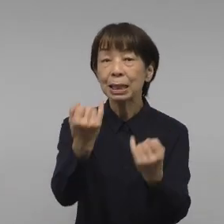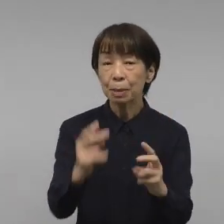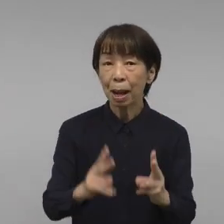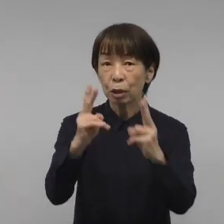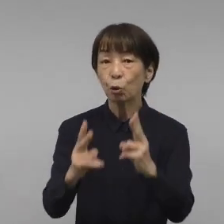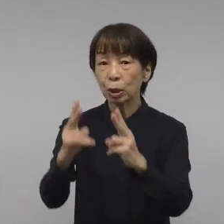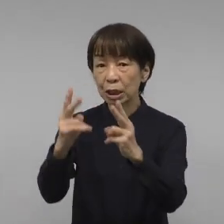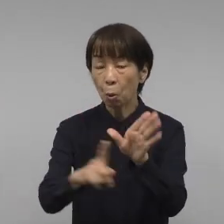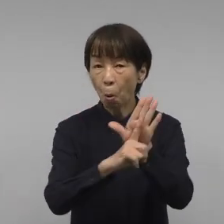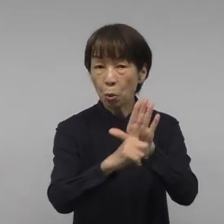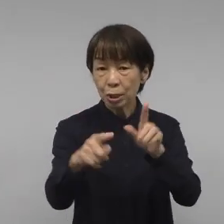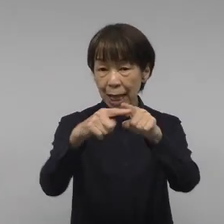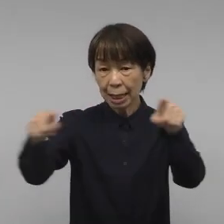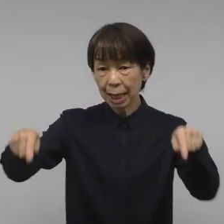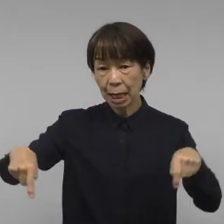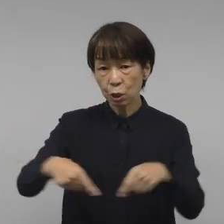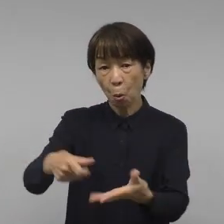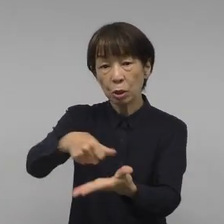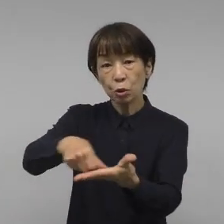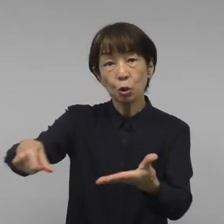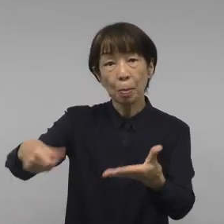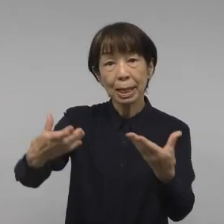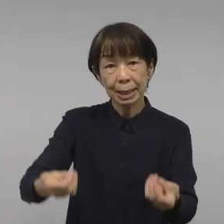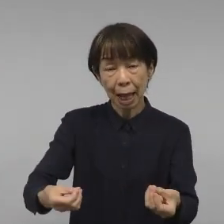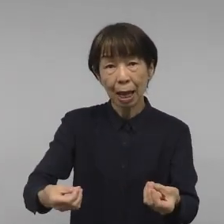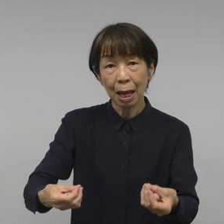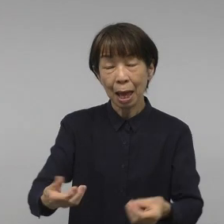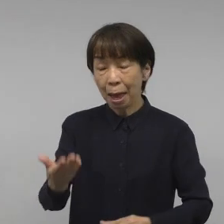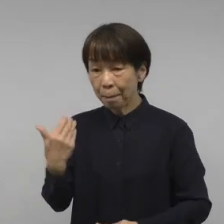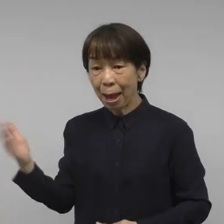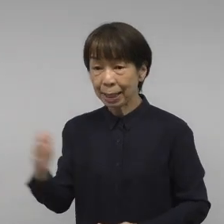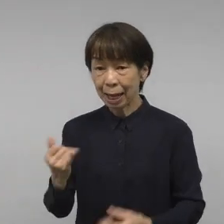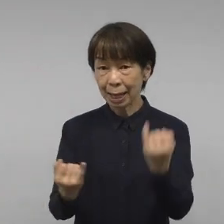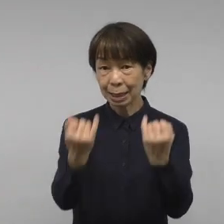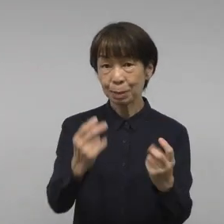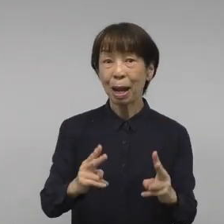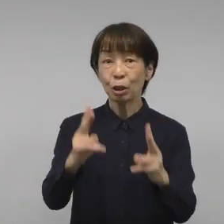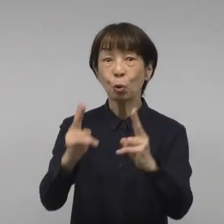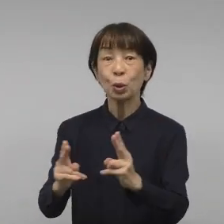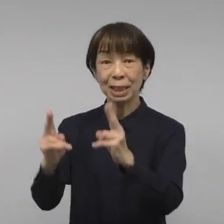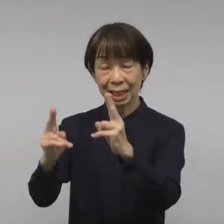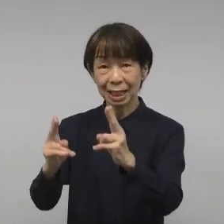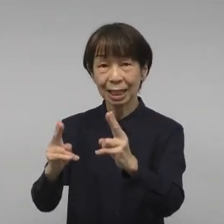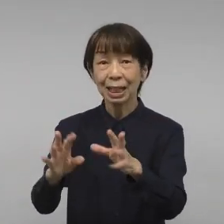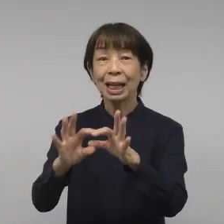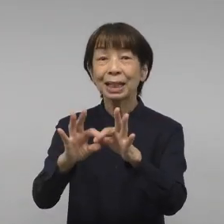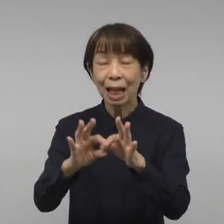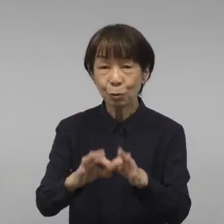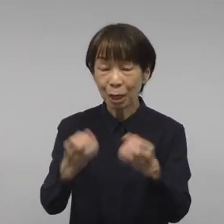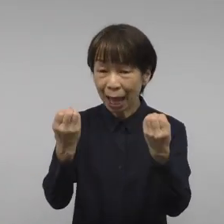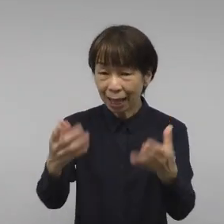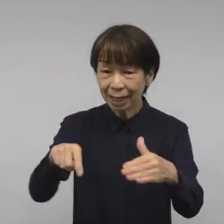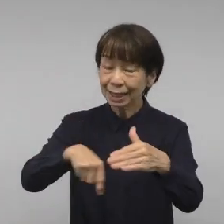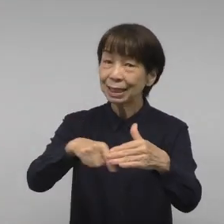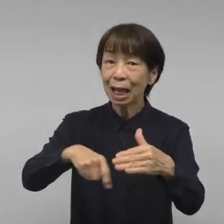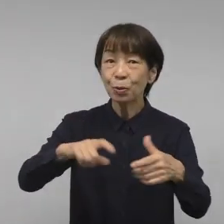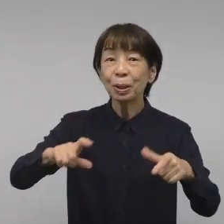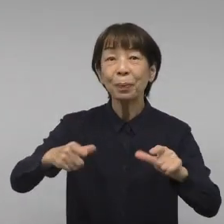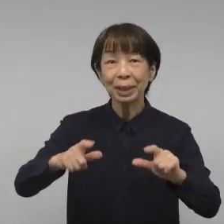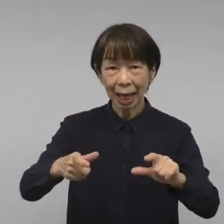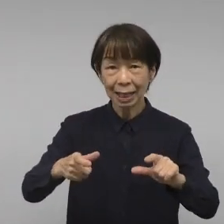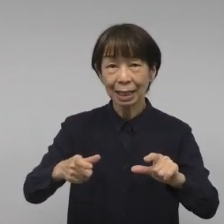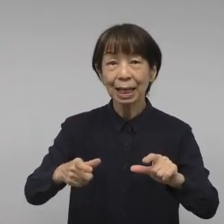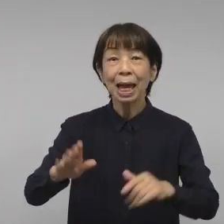方へ署名を行いました。まあ、もう姉妹都市になってますので、なんていうか、ものすごい新しい内容というわけではないとは思い